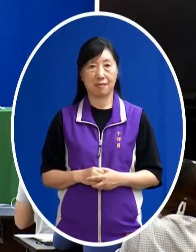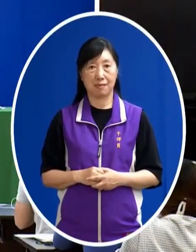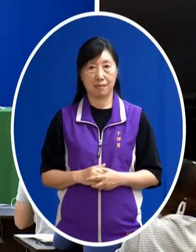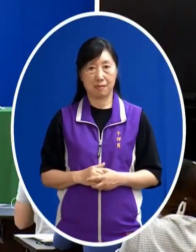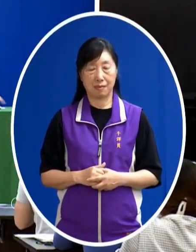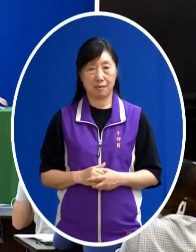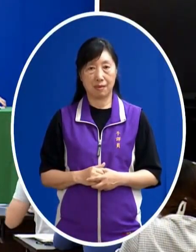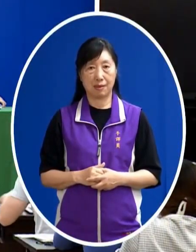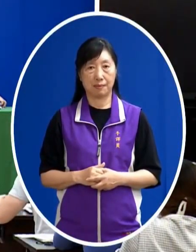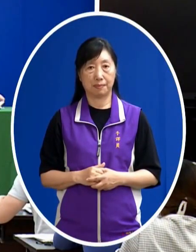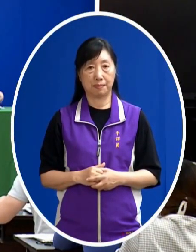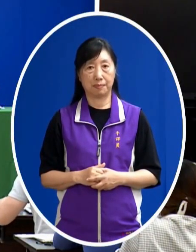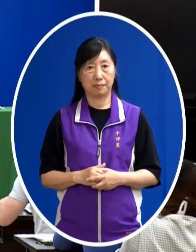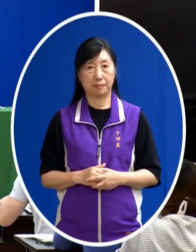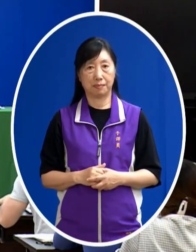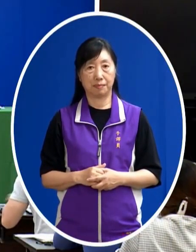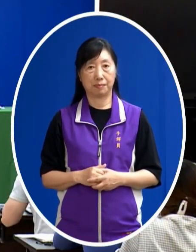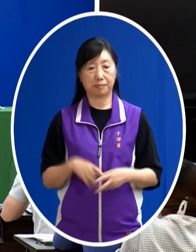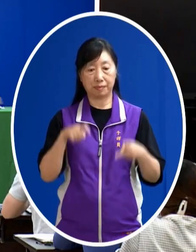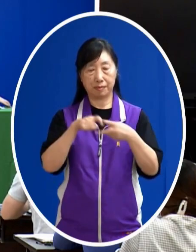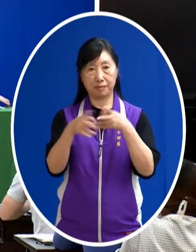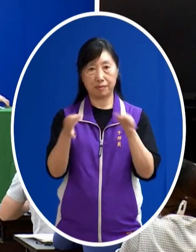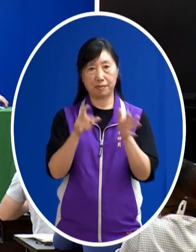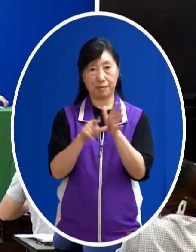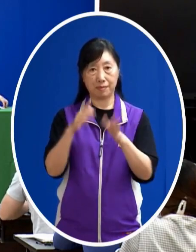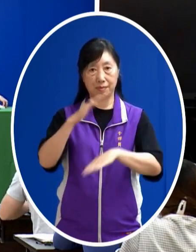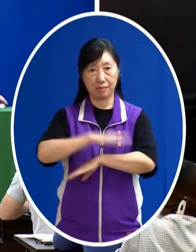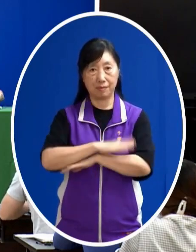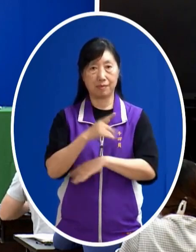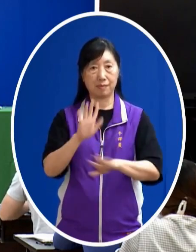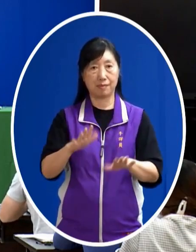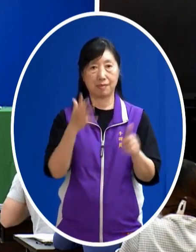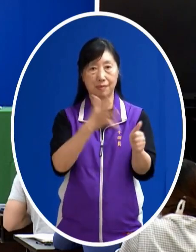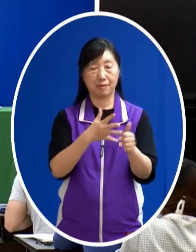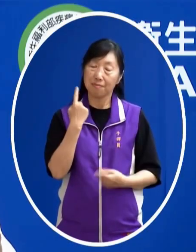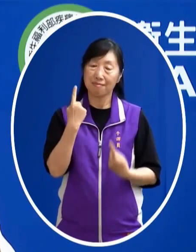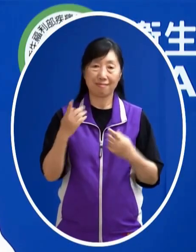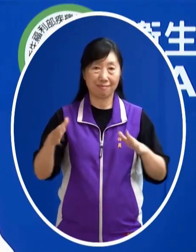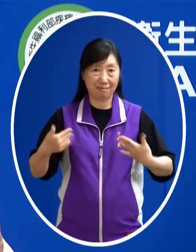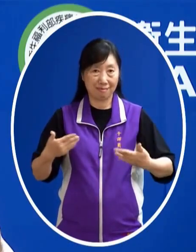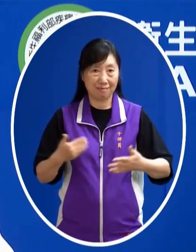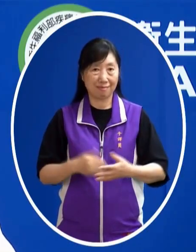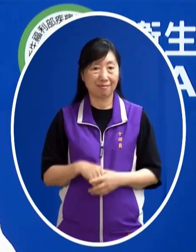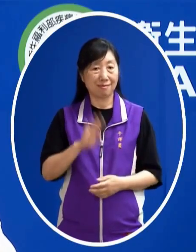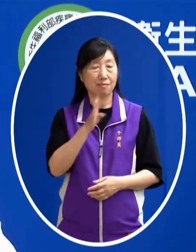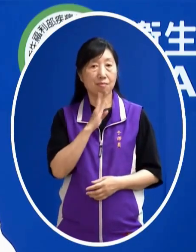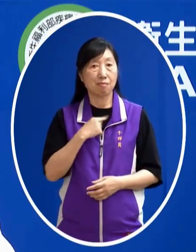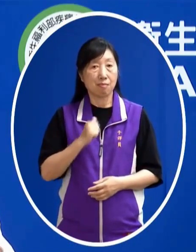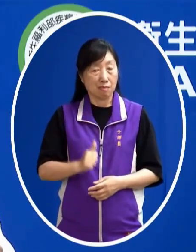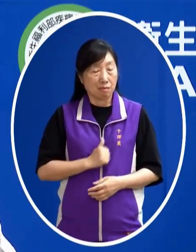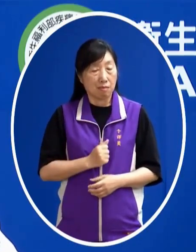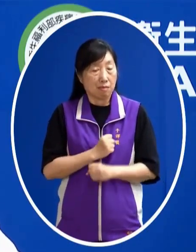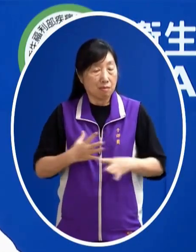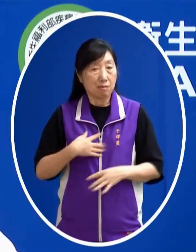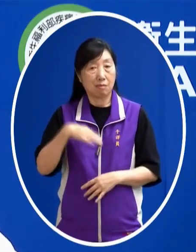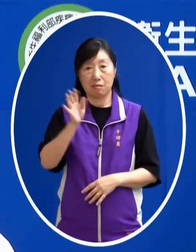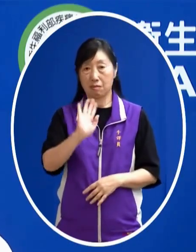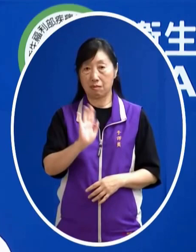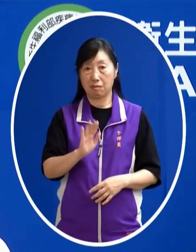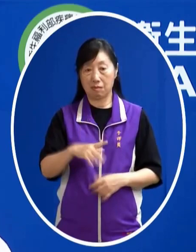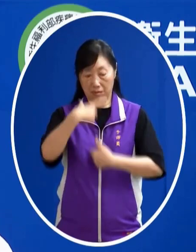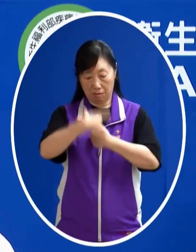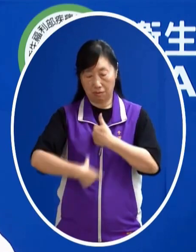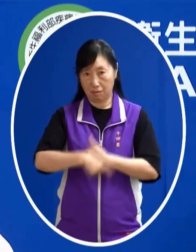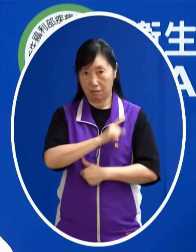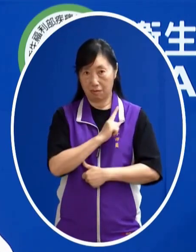国内金币无增加，不欢喜也不增加安，也咪系连电提醒你无扣整呢。看得出来，国内疫情又加翻呢。一下台湾累计